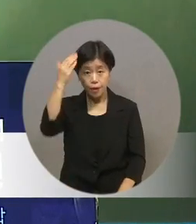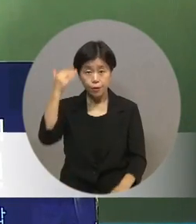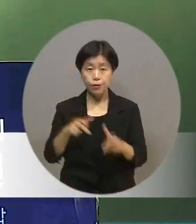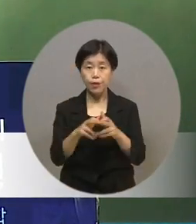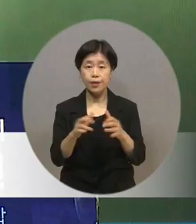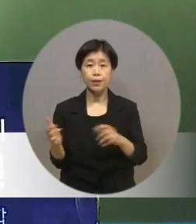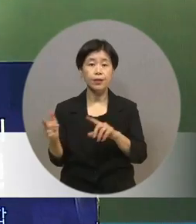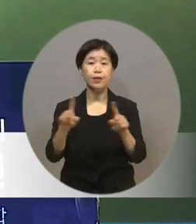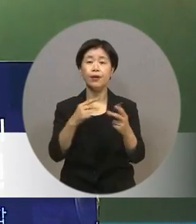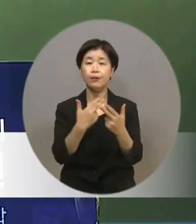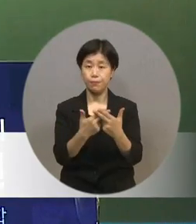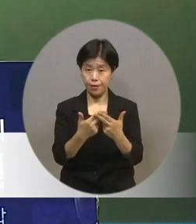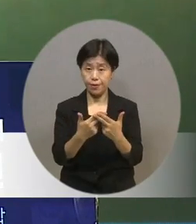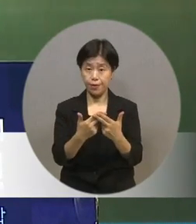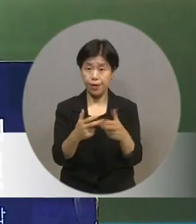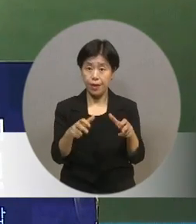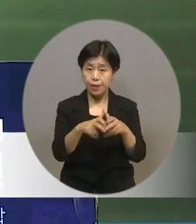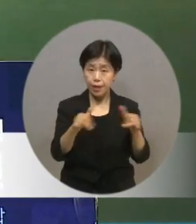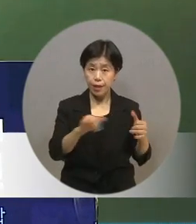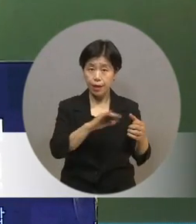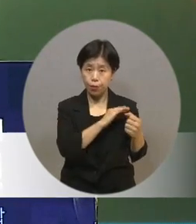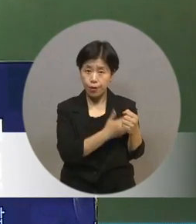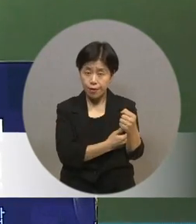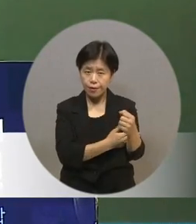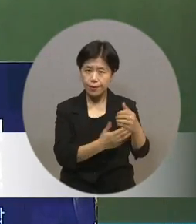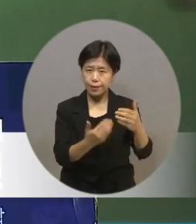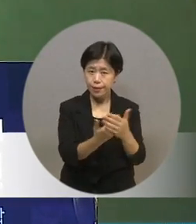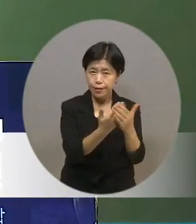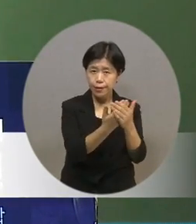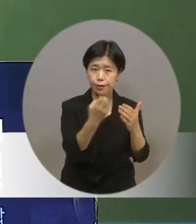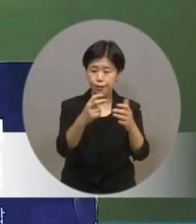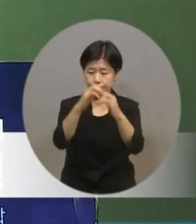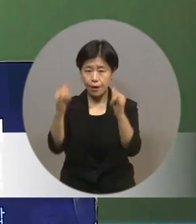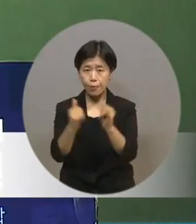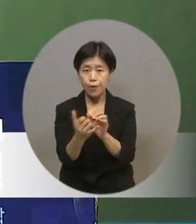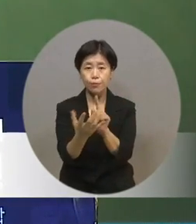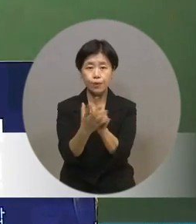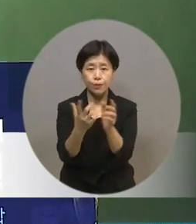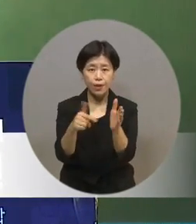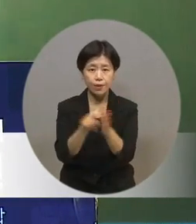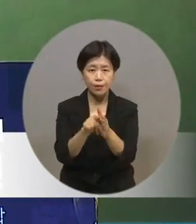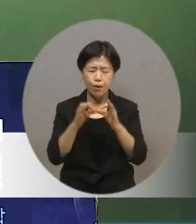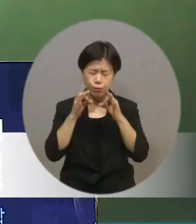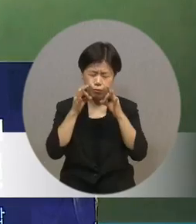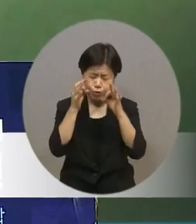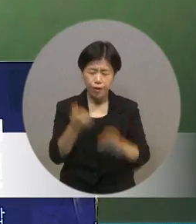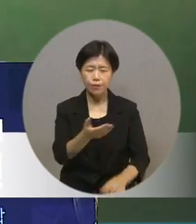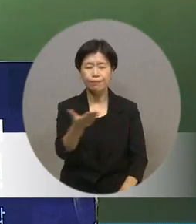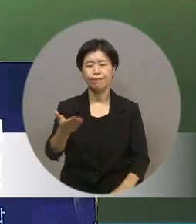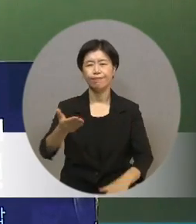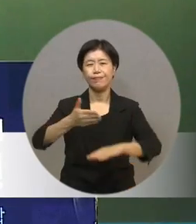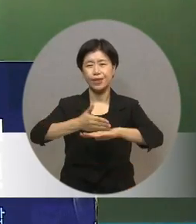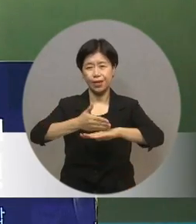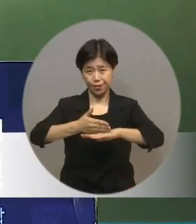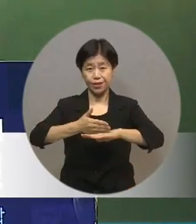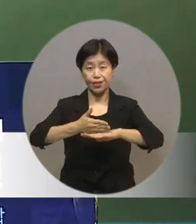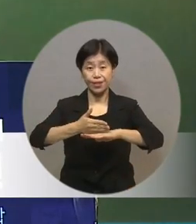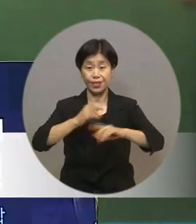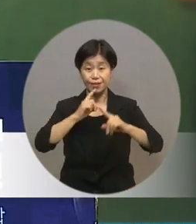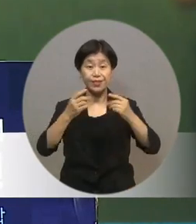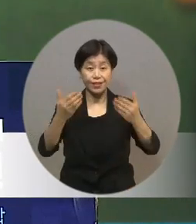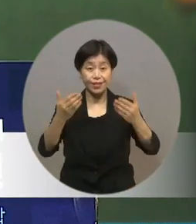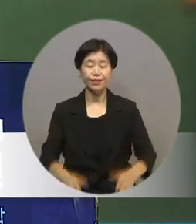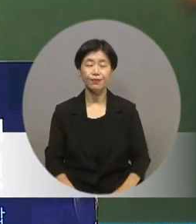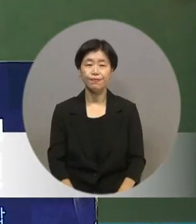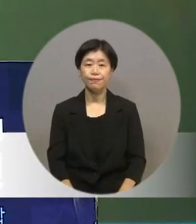제활 협회가 장애인 권익증진과 사회통합을 위해서 예수 오신 것에 대해서 대해서